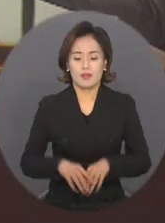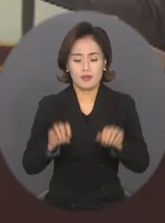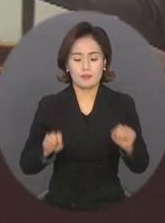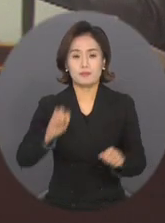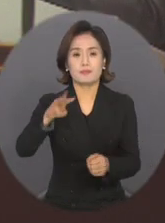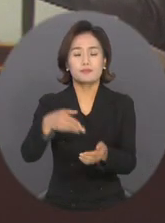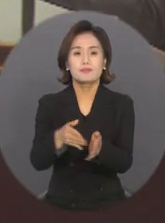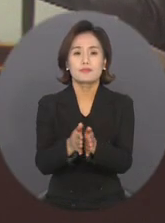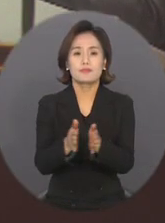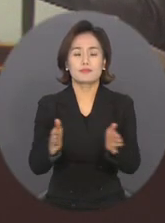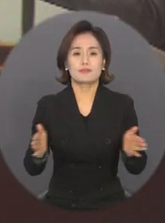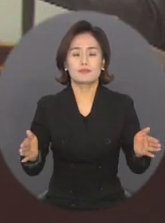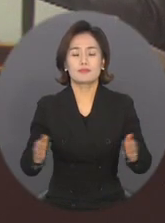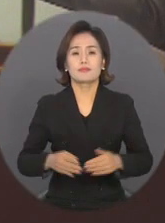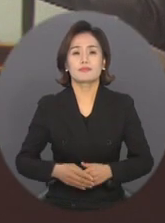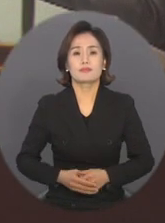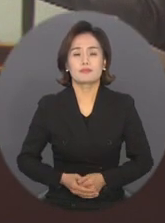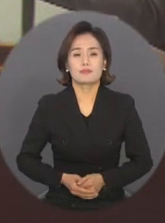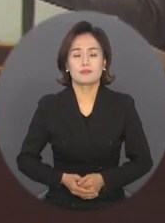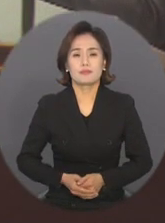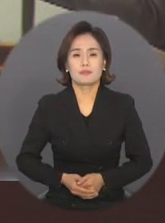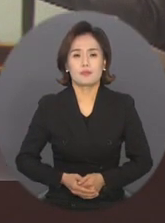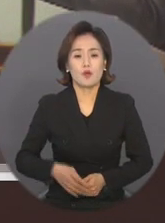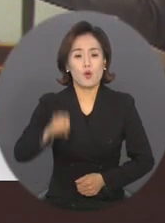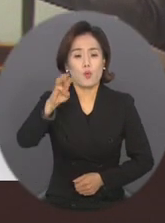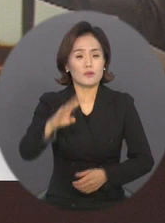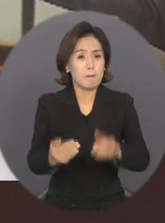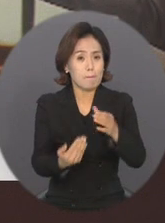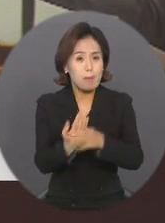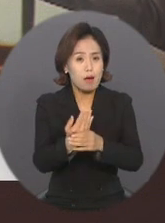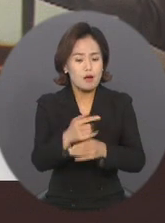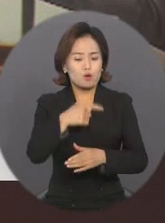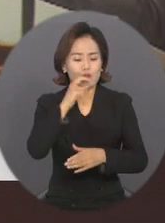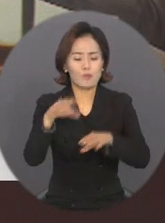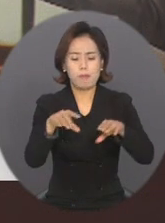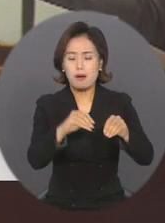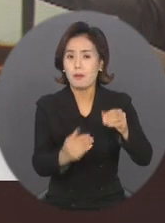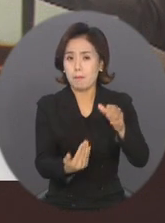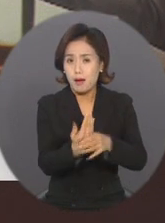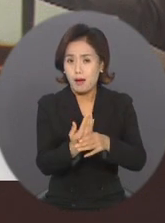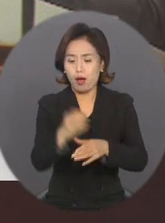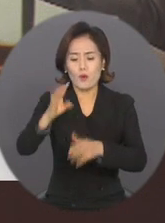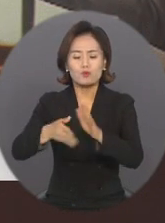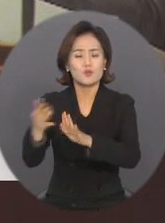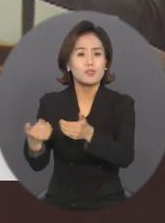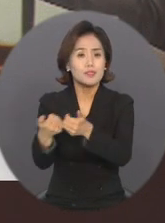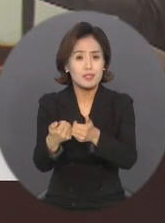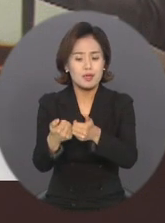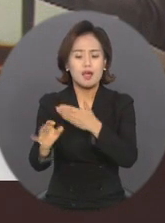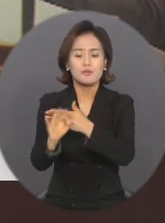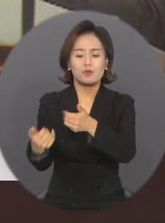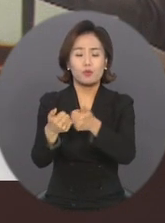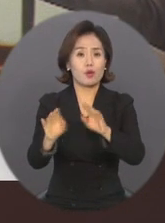여러분 안녕하십니까? 광주 MBC 뉴스데스크입니다. 광주에서 일어난 대규모 단수 사태와 관련해 광주시 의회가 임시회를